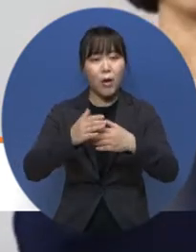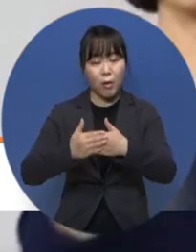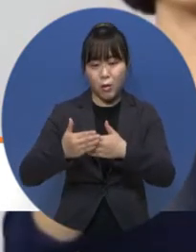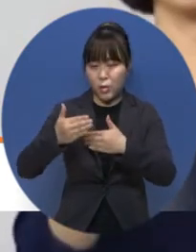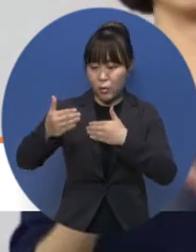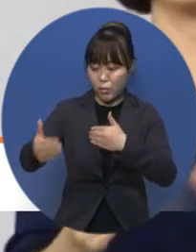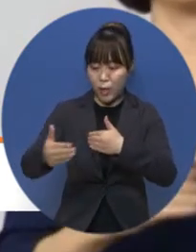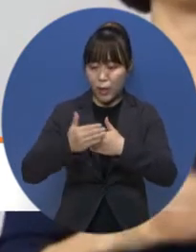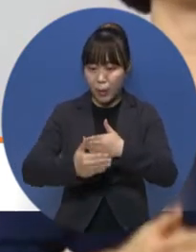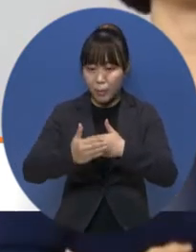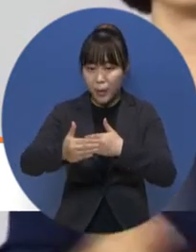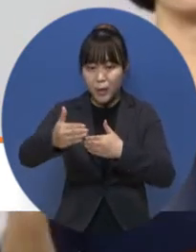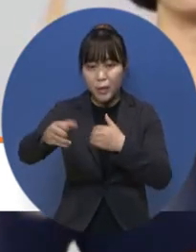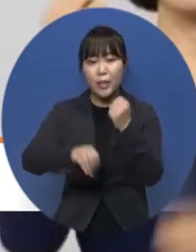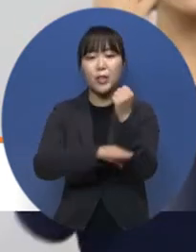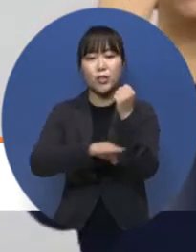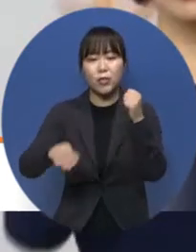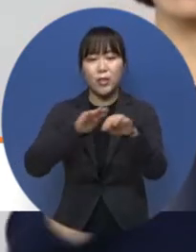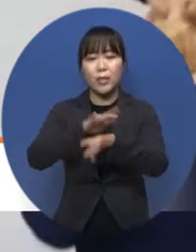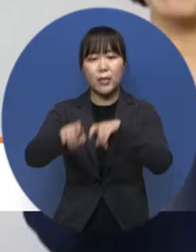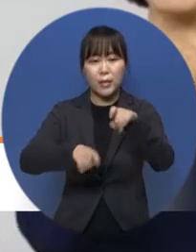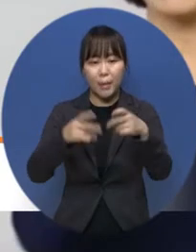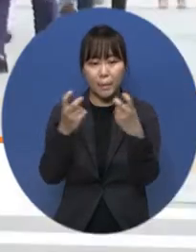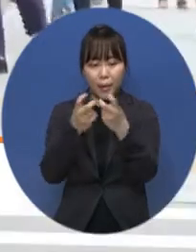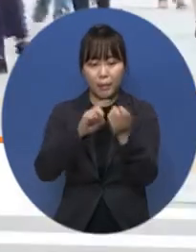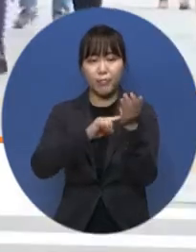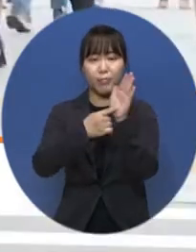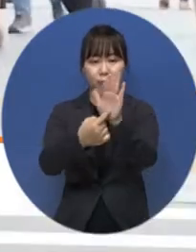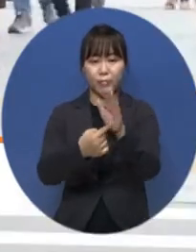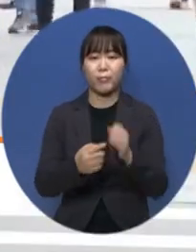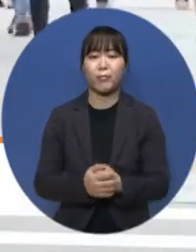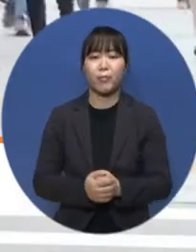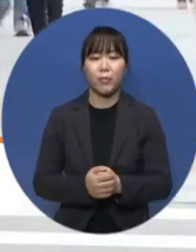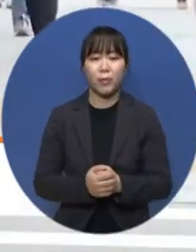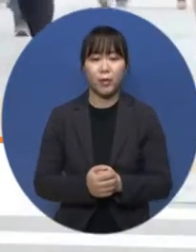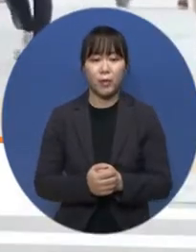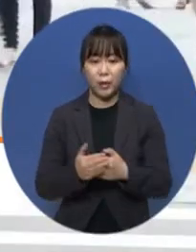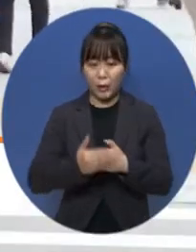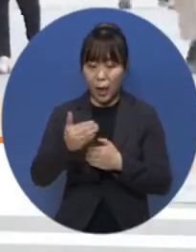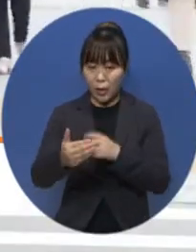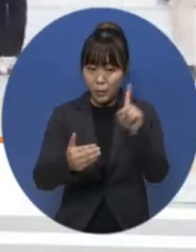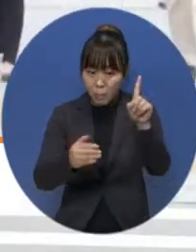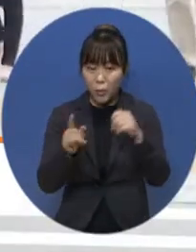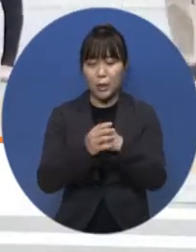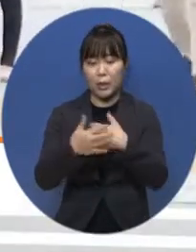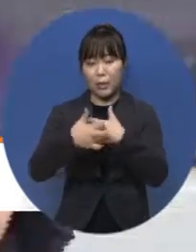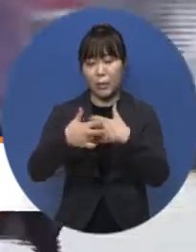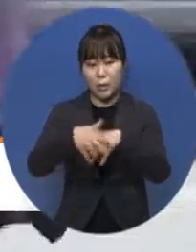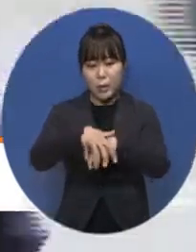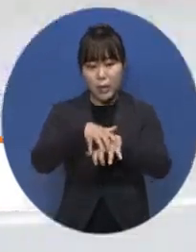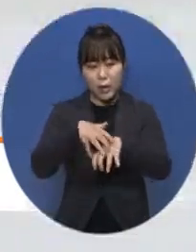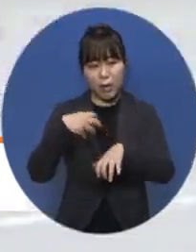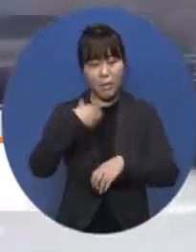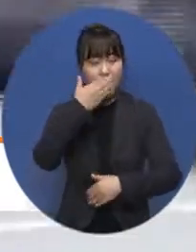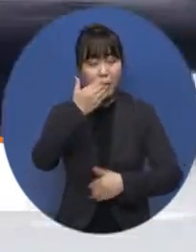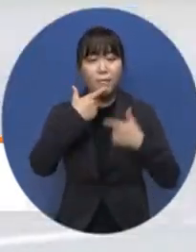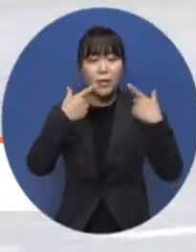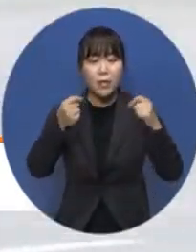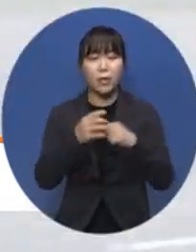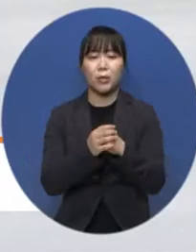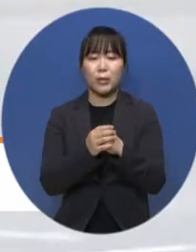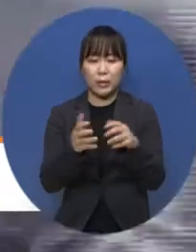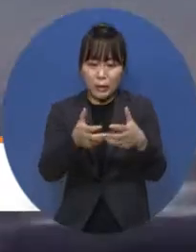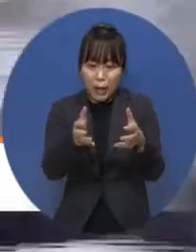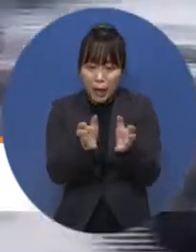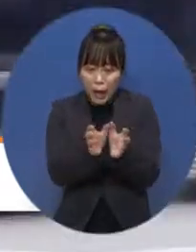거리두기 단계별 기준 및 실행 방안을 발표했습니다. 1단계는 의료체계가 감당 가능한 수준에서 소규모